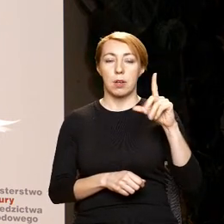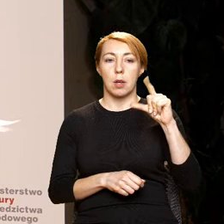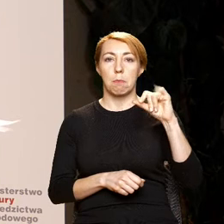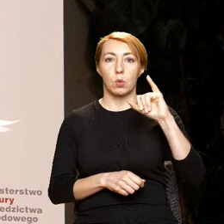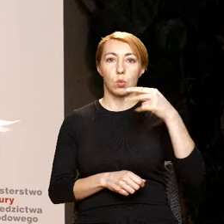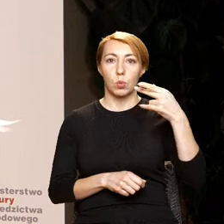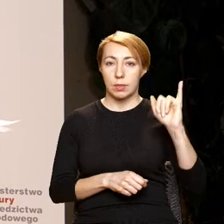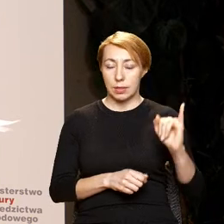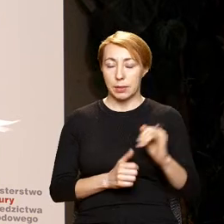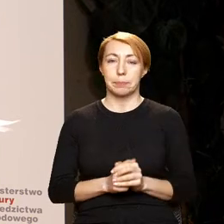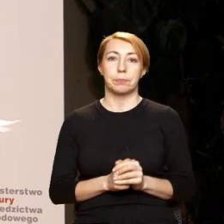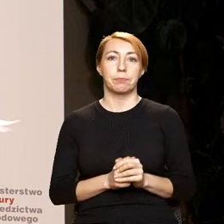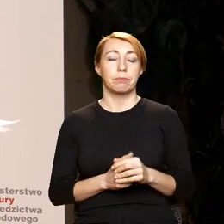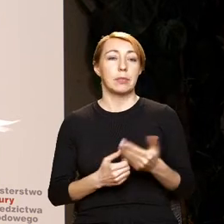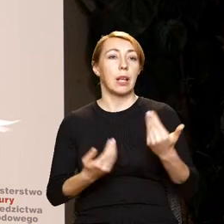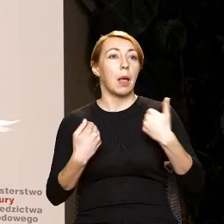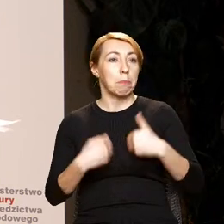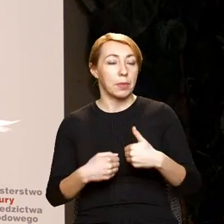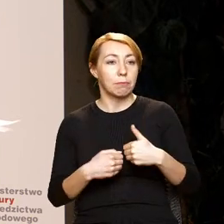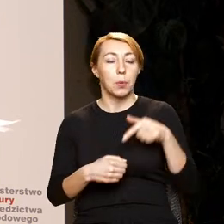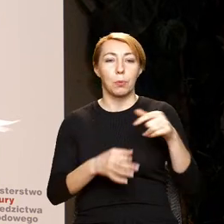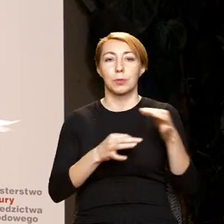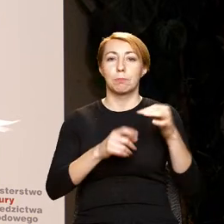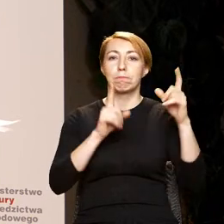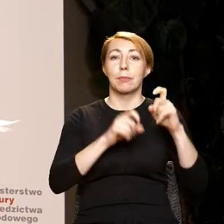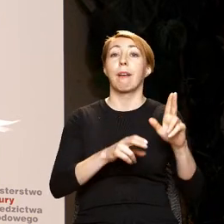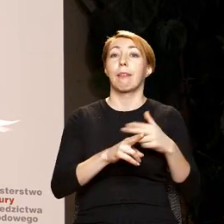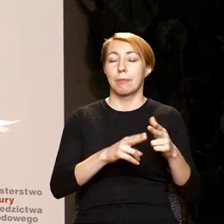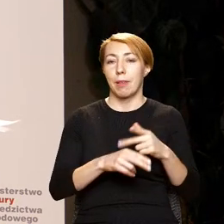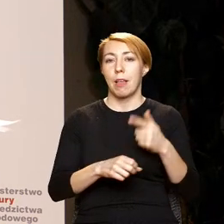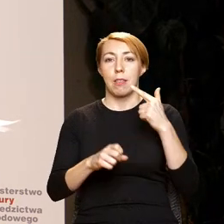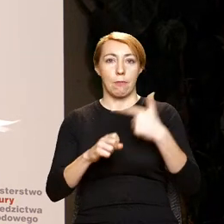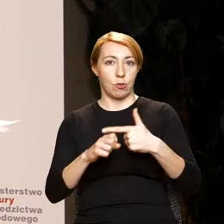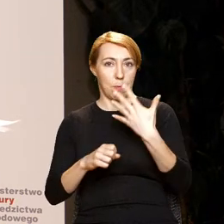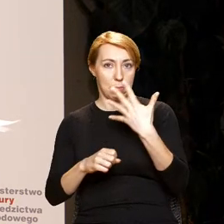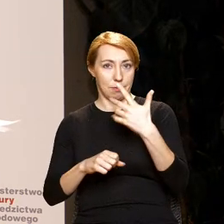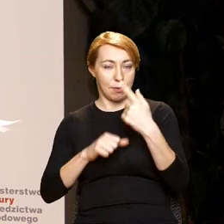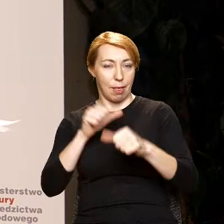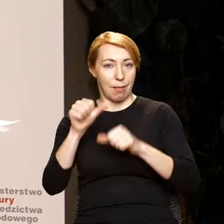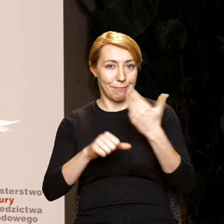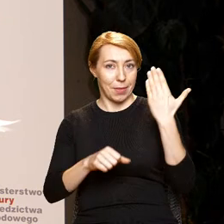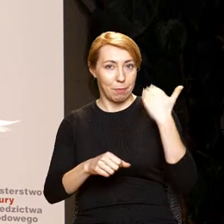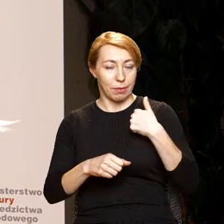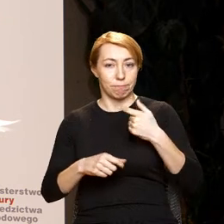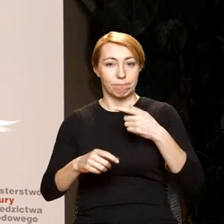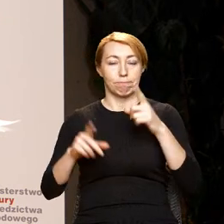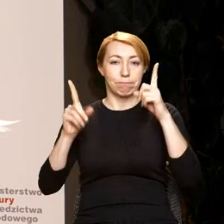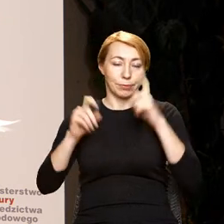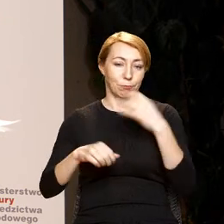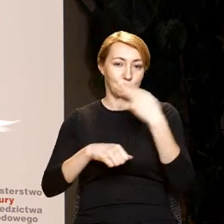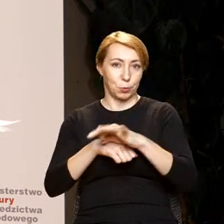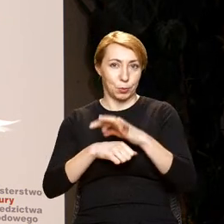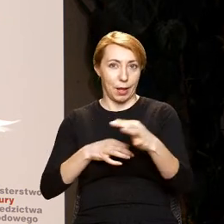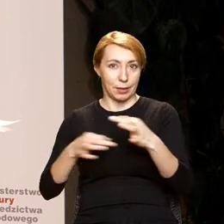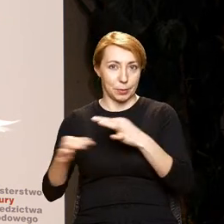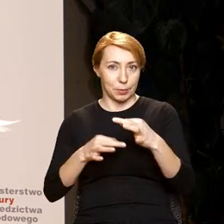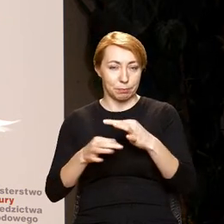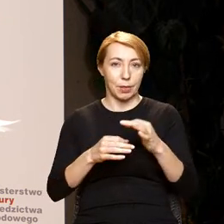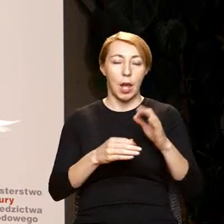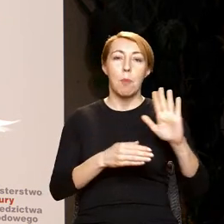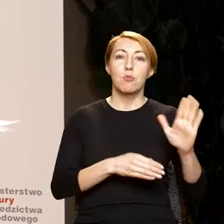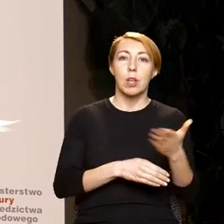mnie osobiście ta historia się zaczęła 25 lat temu, gdy studiowałem historię i na przedmiocie